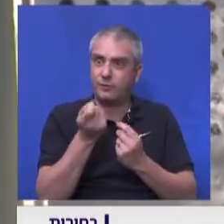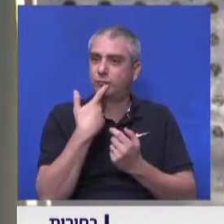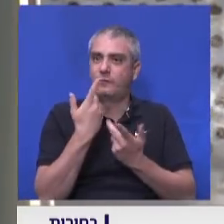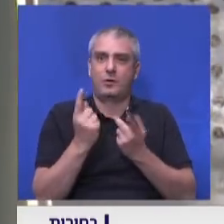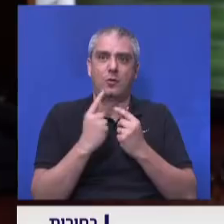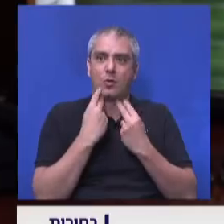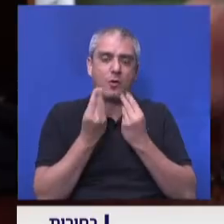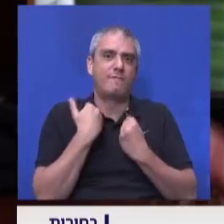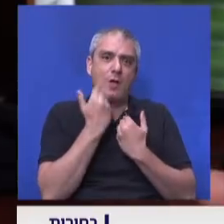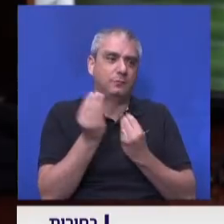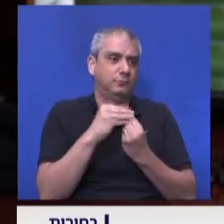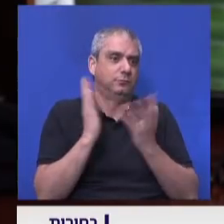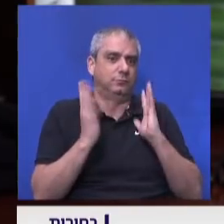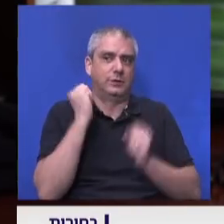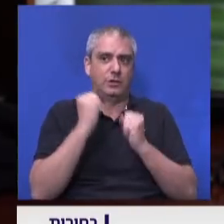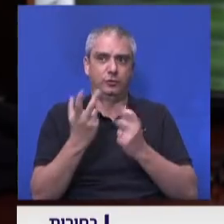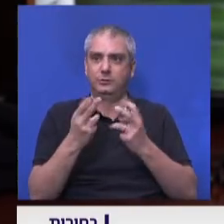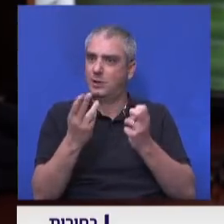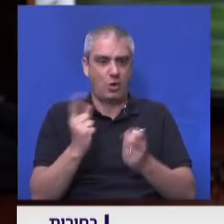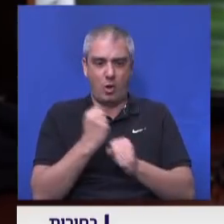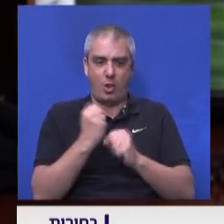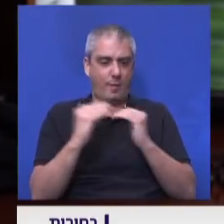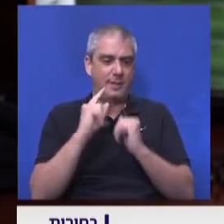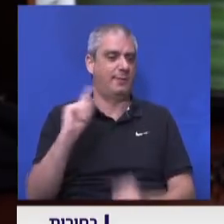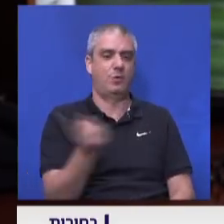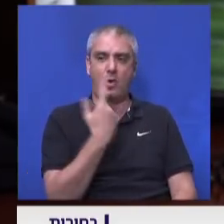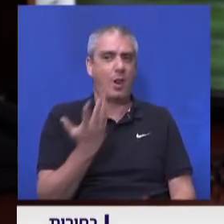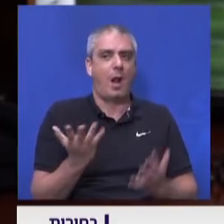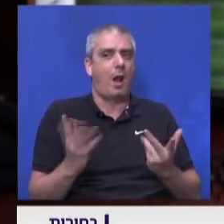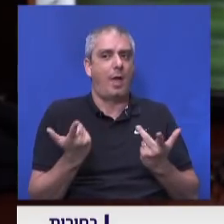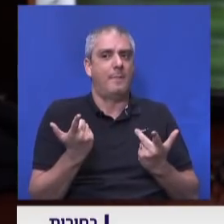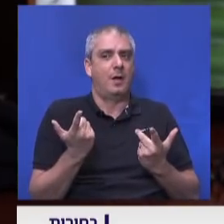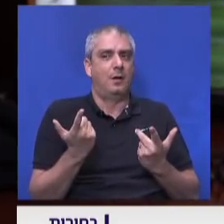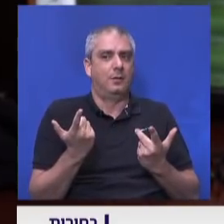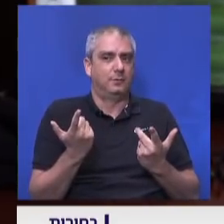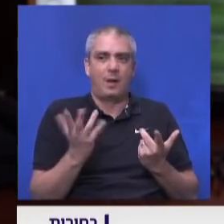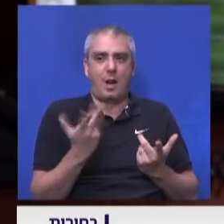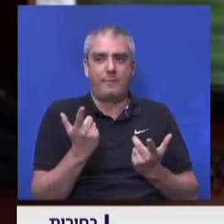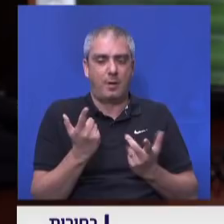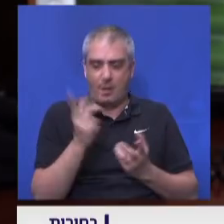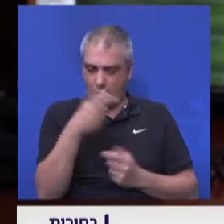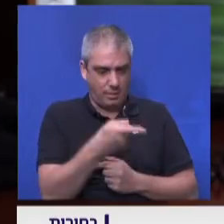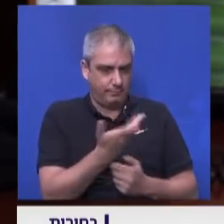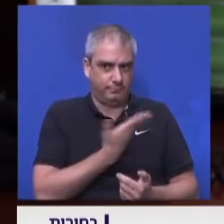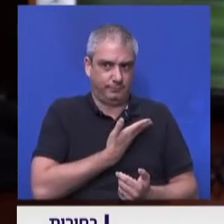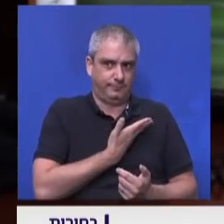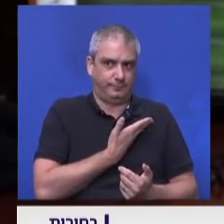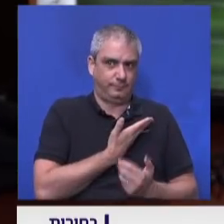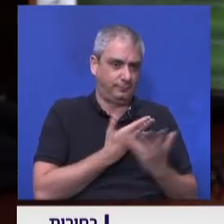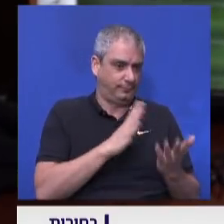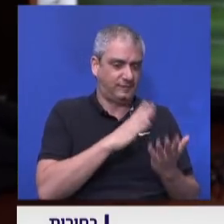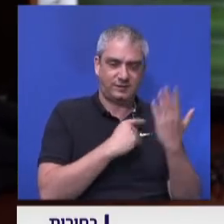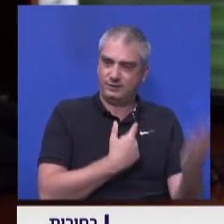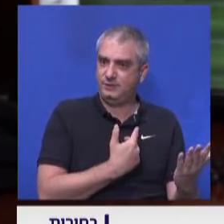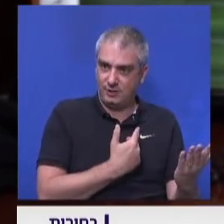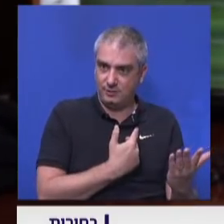יש תרופות לסרטן שלא עובדות. אז למה, על כולם, אז למה לחשוף את הבן אדם מצד אחד ולסכן אותו כשאני נותן לו